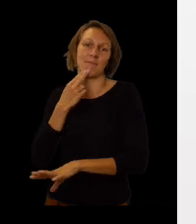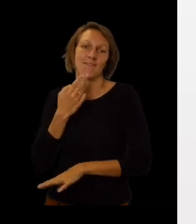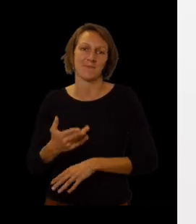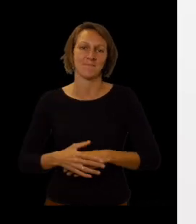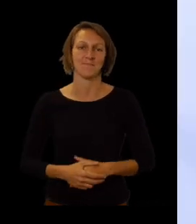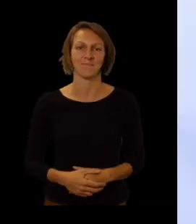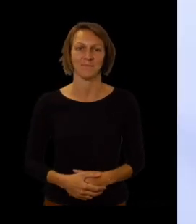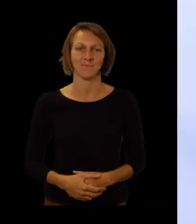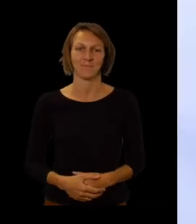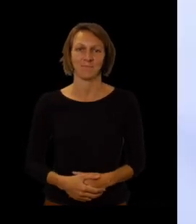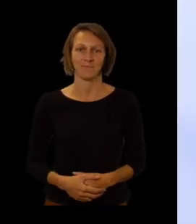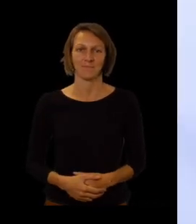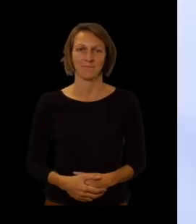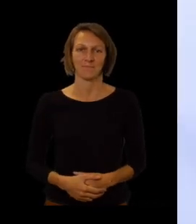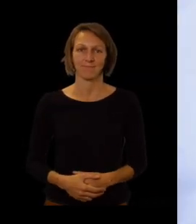C'est parfait.